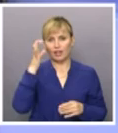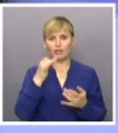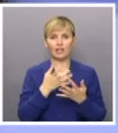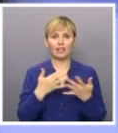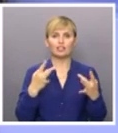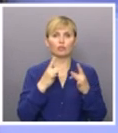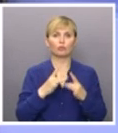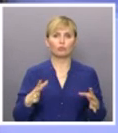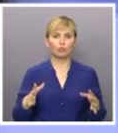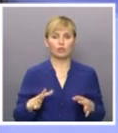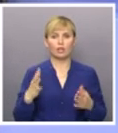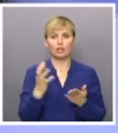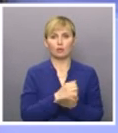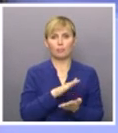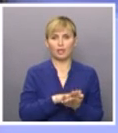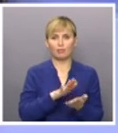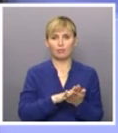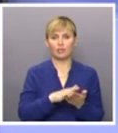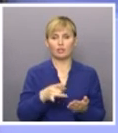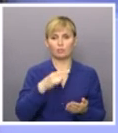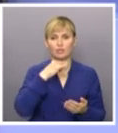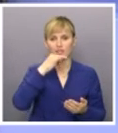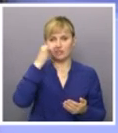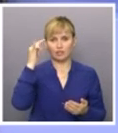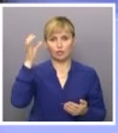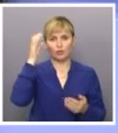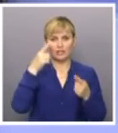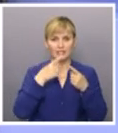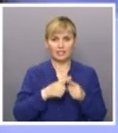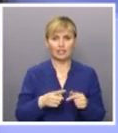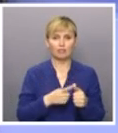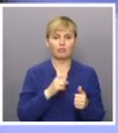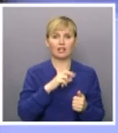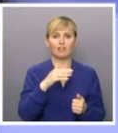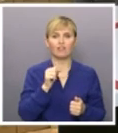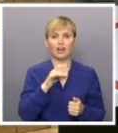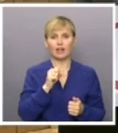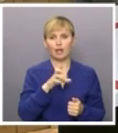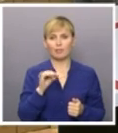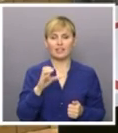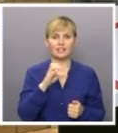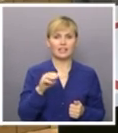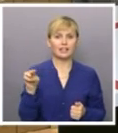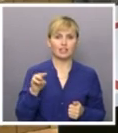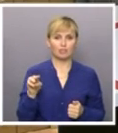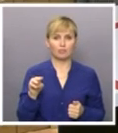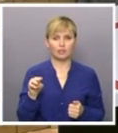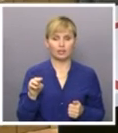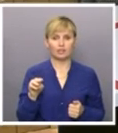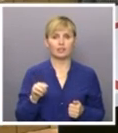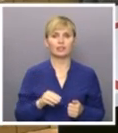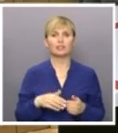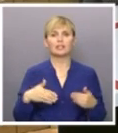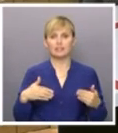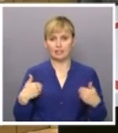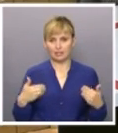аквакультуре, лауреат Государственной премии Республики Казахстан в области науки и техники имени Аль-Фараби Серик Темирханов. Серик